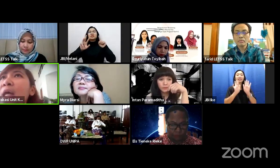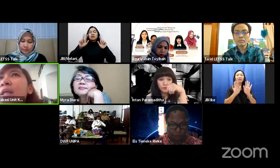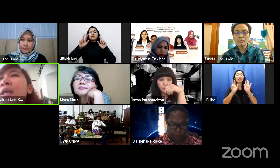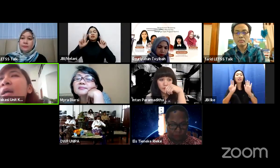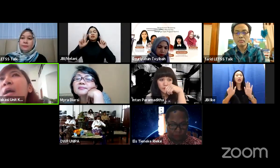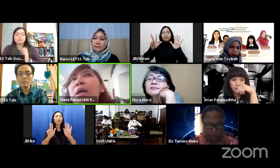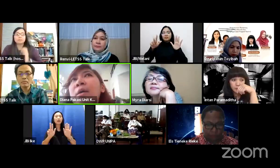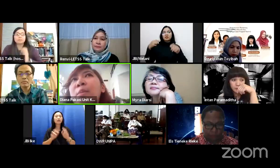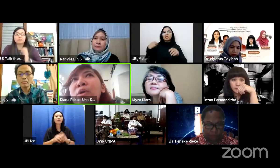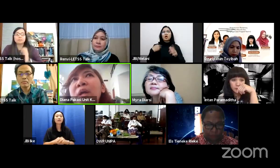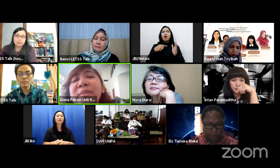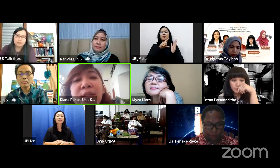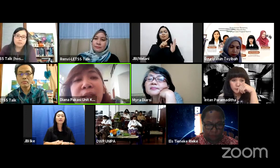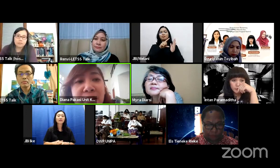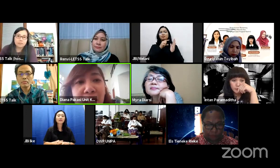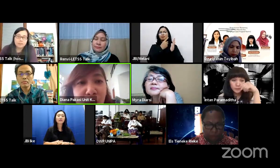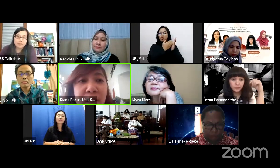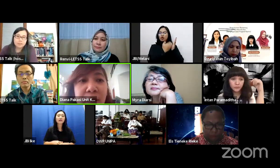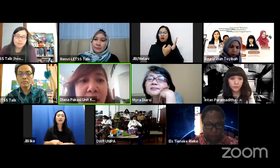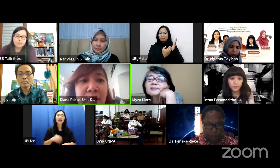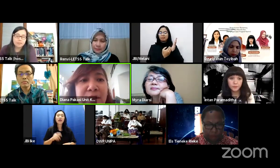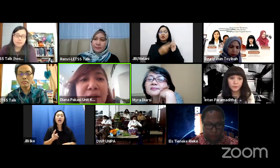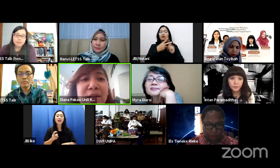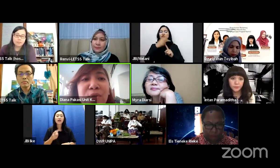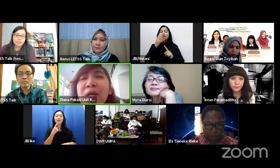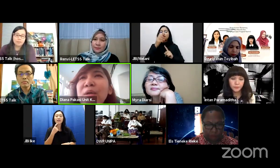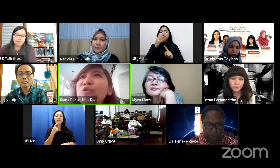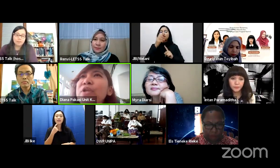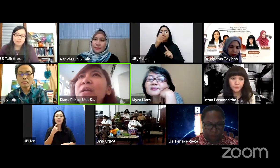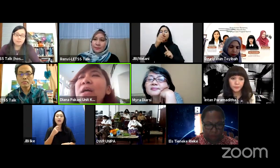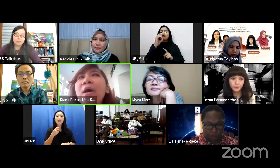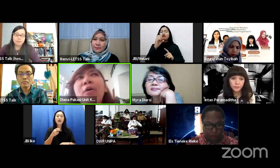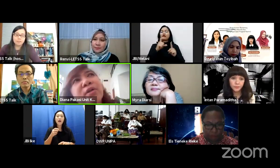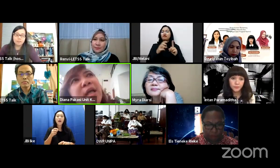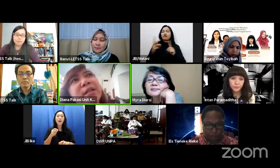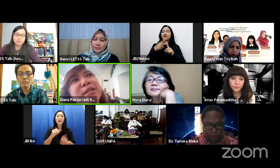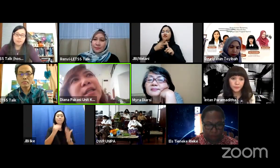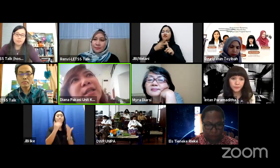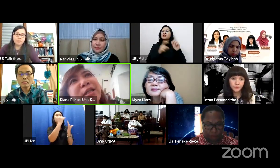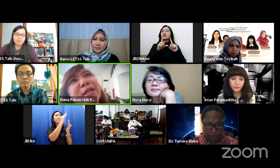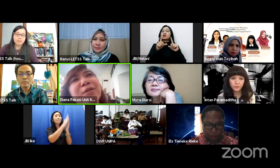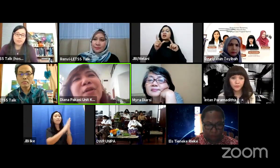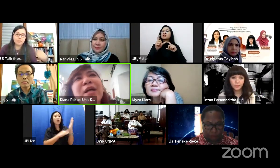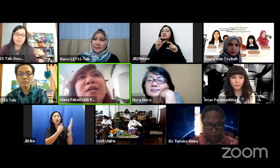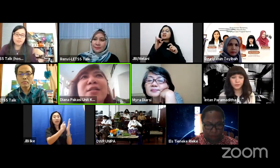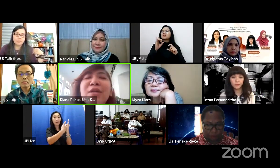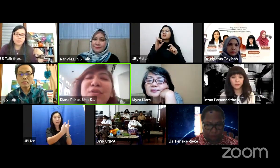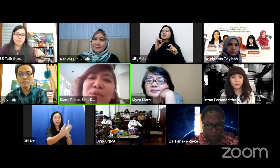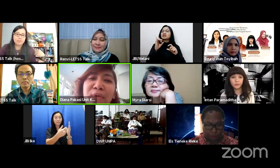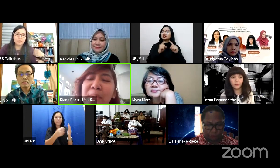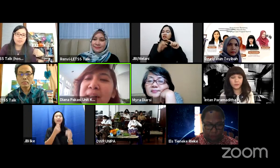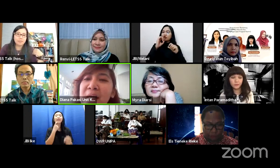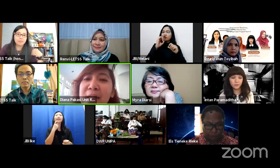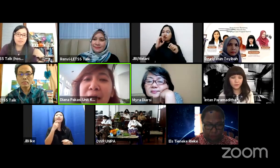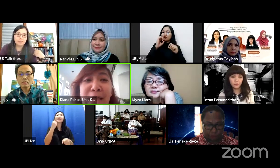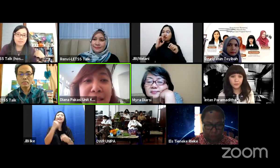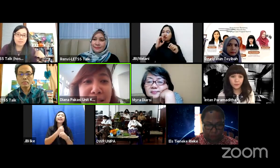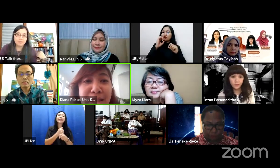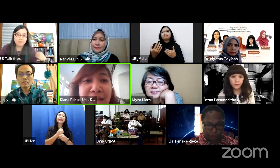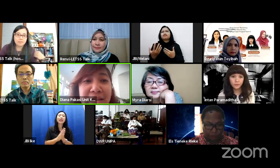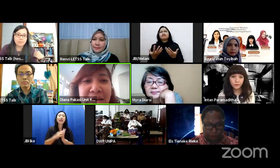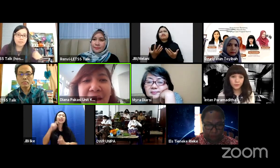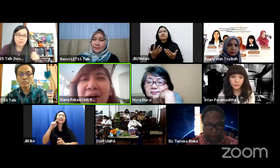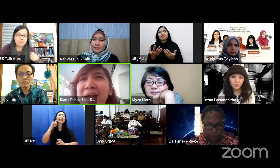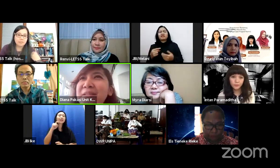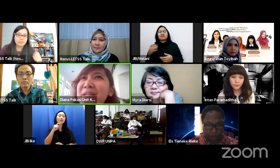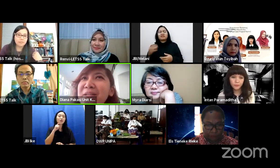Foundation mengenai program gender dan seksualitas. Nah, dari situlah kemudian, oh selain gender gitu ya, selain studi feminis ada lagi